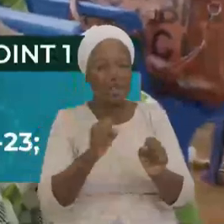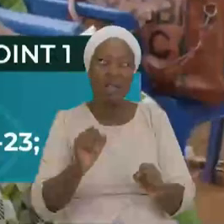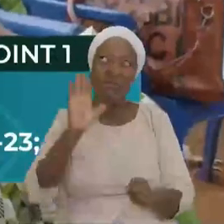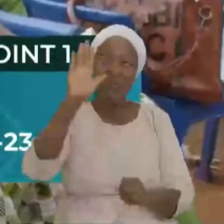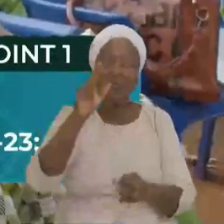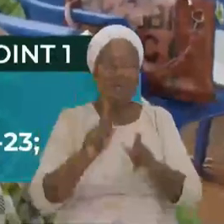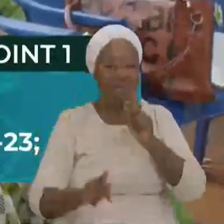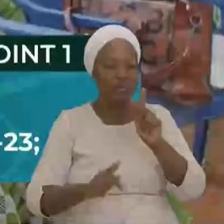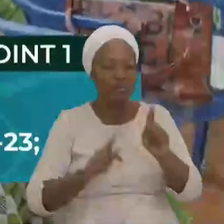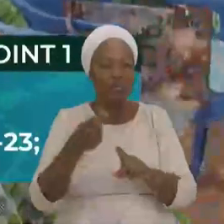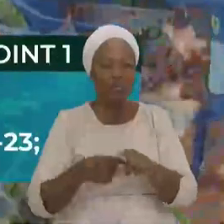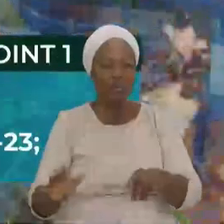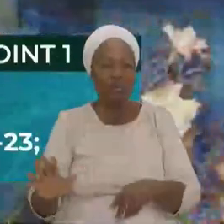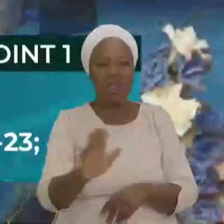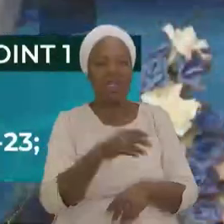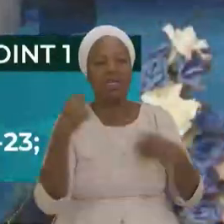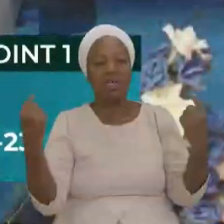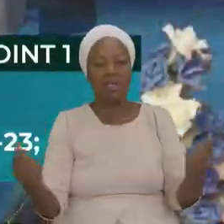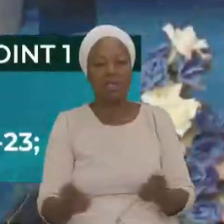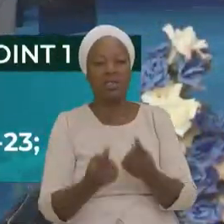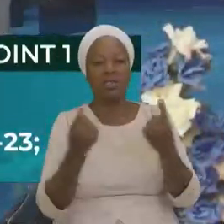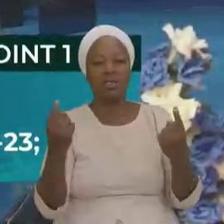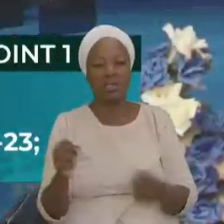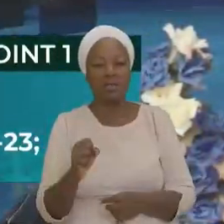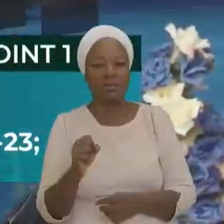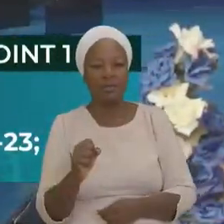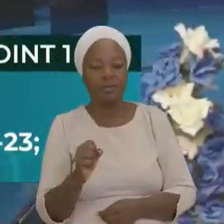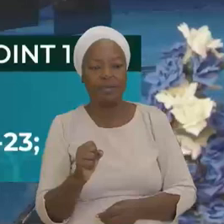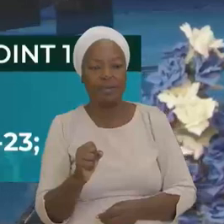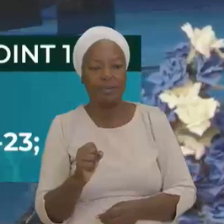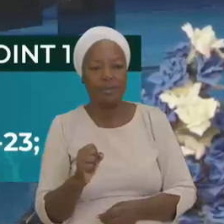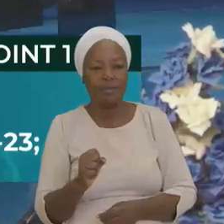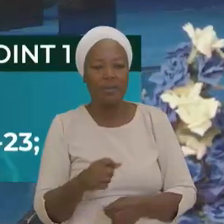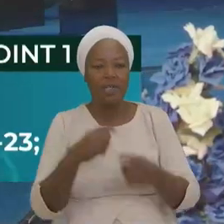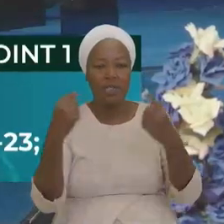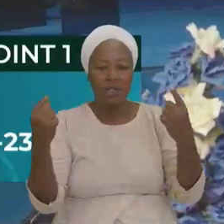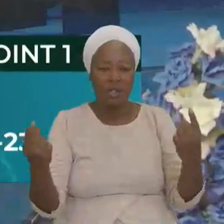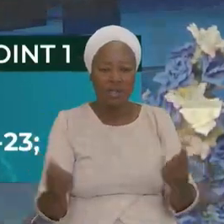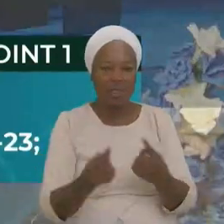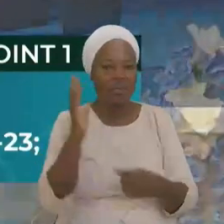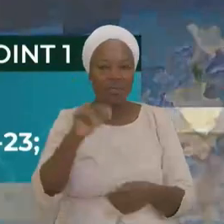Car c'est lui qui sauvera son peuple de ses péchés.